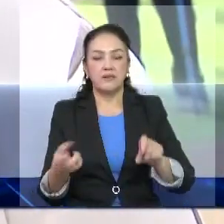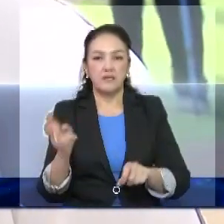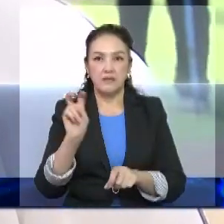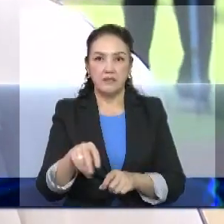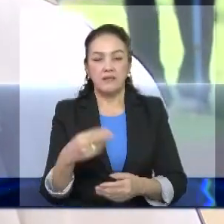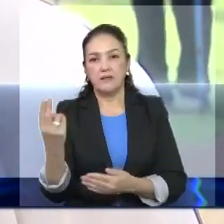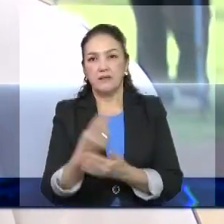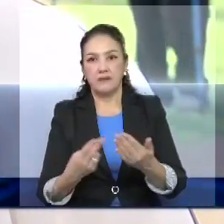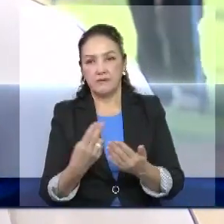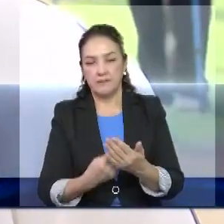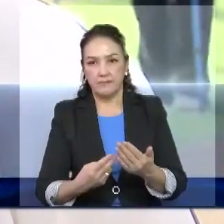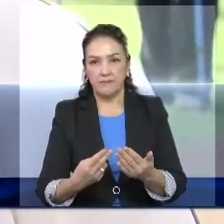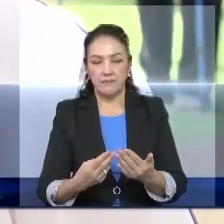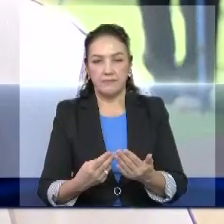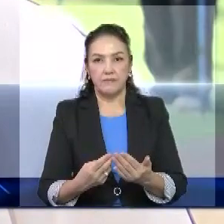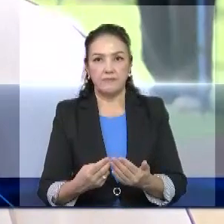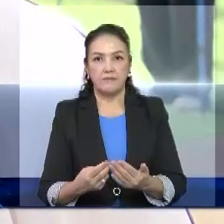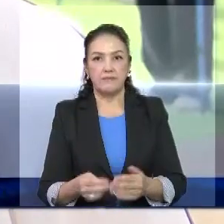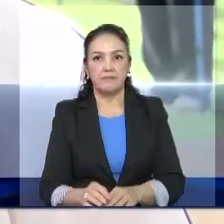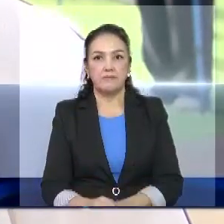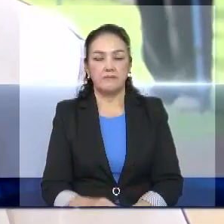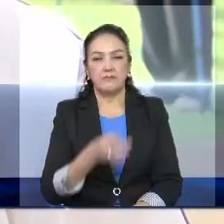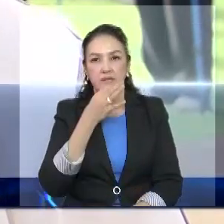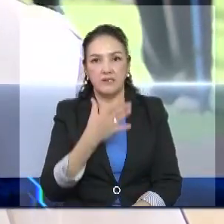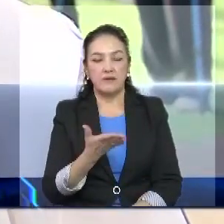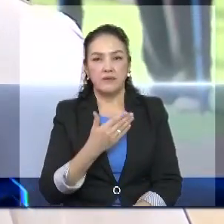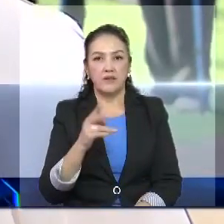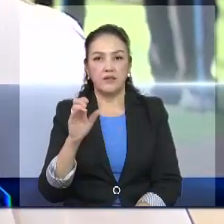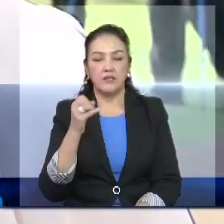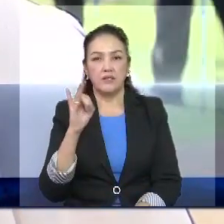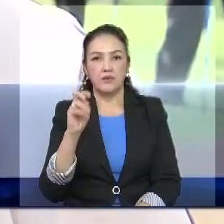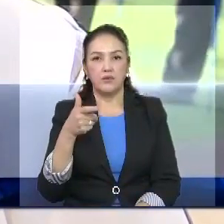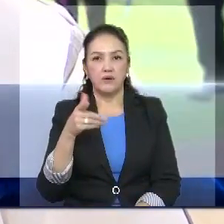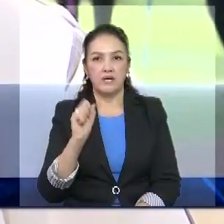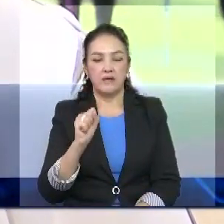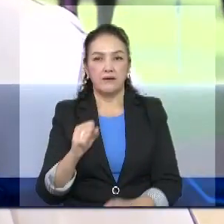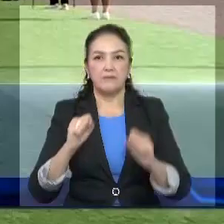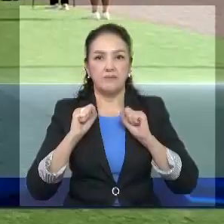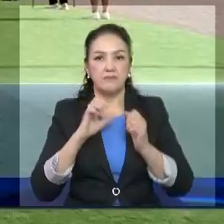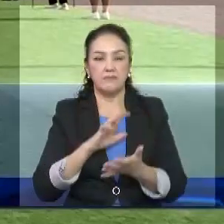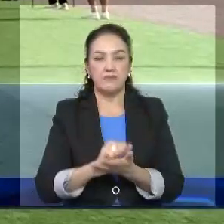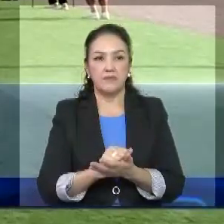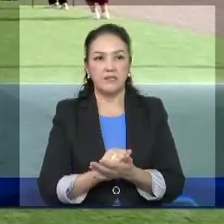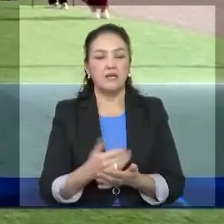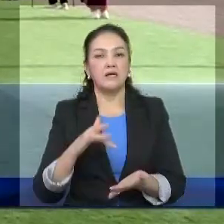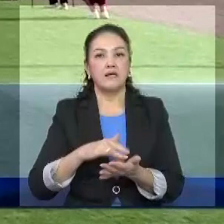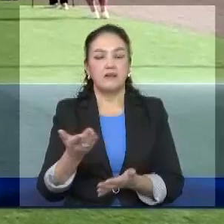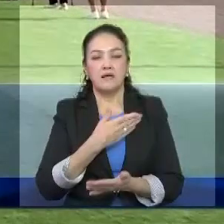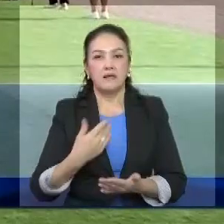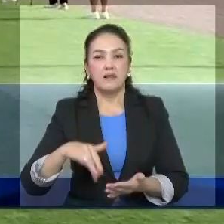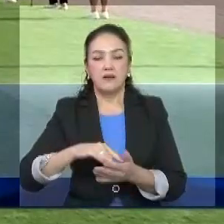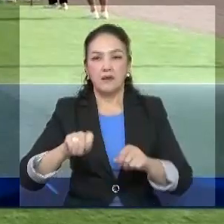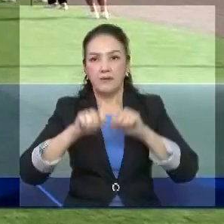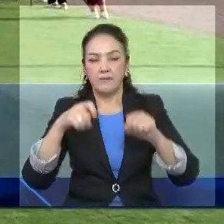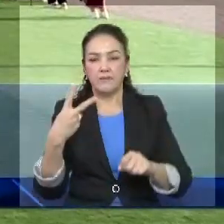и стала рисовать. Вот. И в основном нравится мне йога. Йога и спортивные занятия. Центры в нашем городе начали